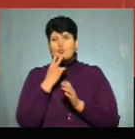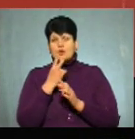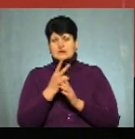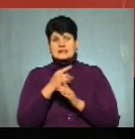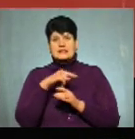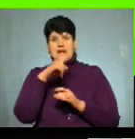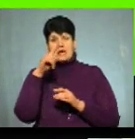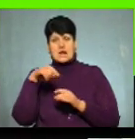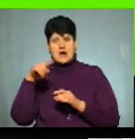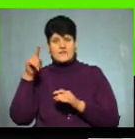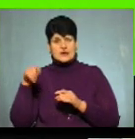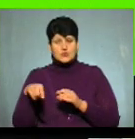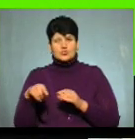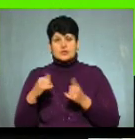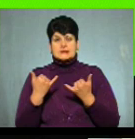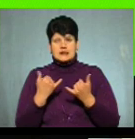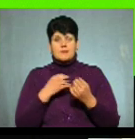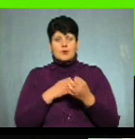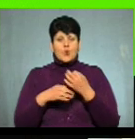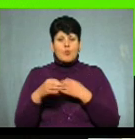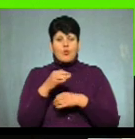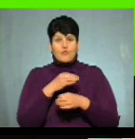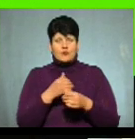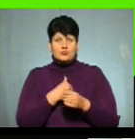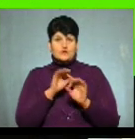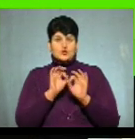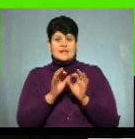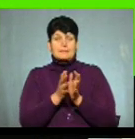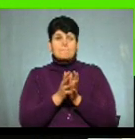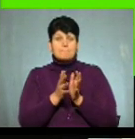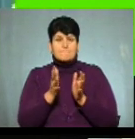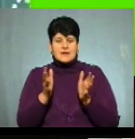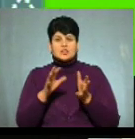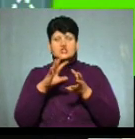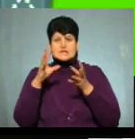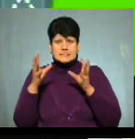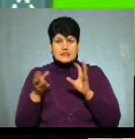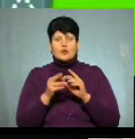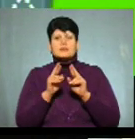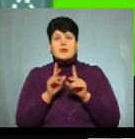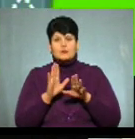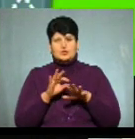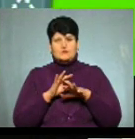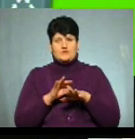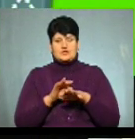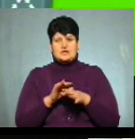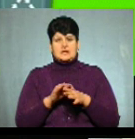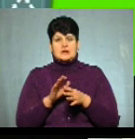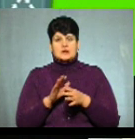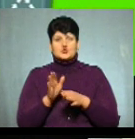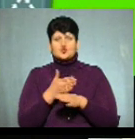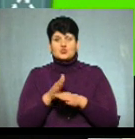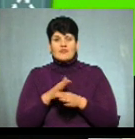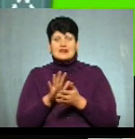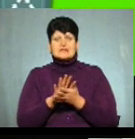графіку. І наразі ми обговорюємо, і також хочу, щоб ви розказали більше загалом, як відбуватиметься сортування сміття у Тернополі.